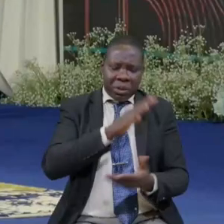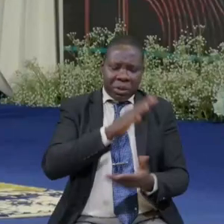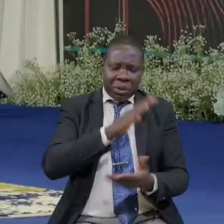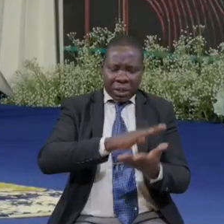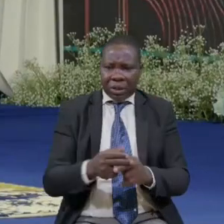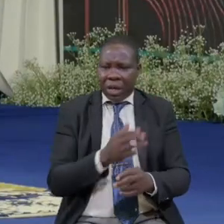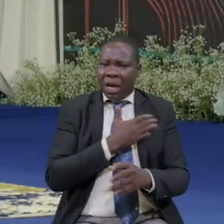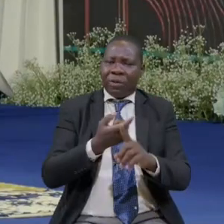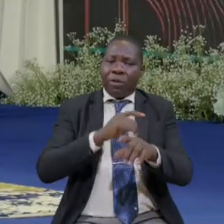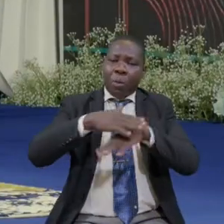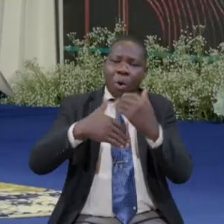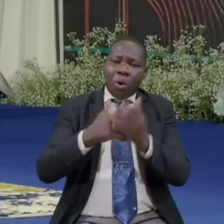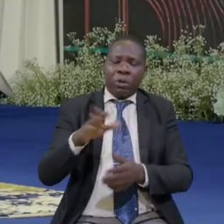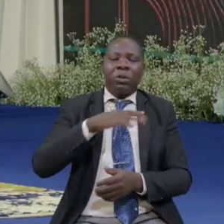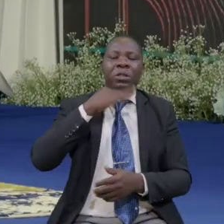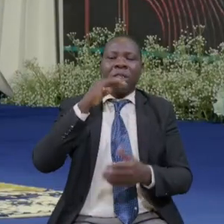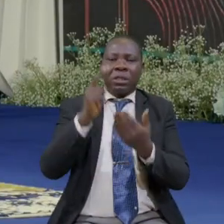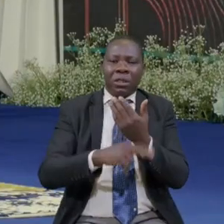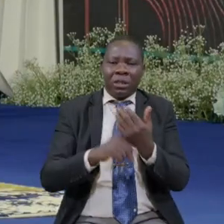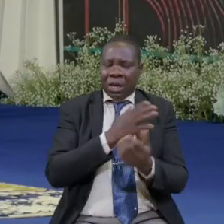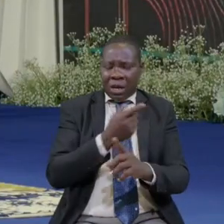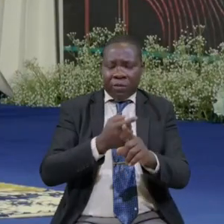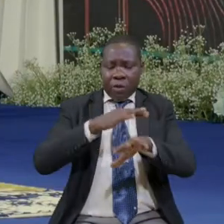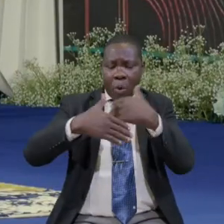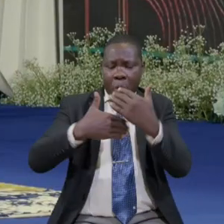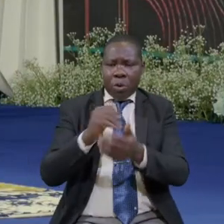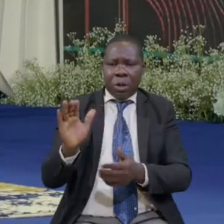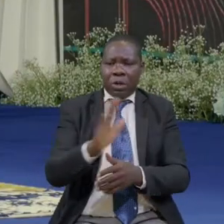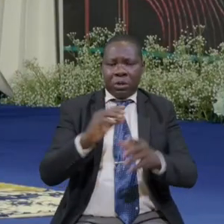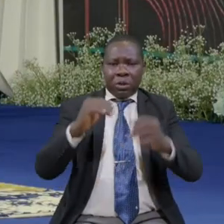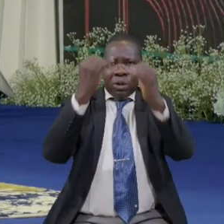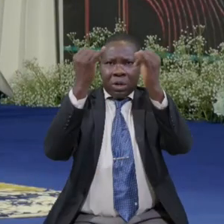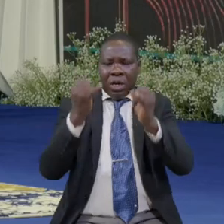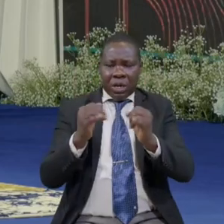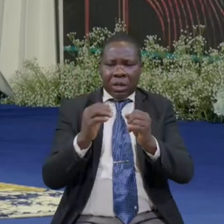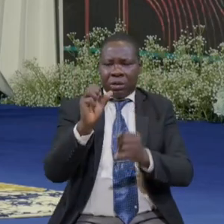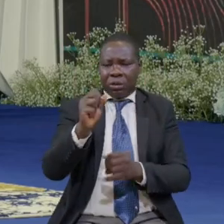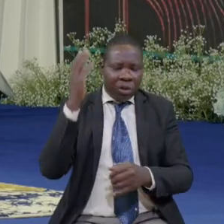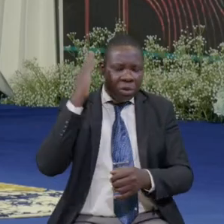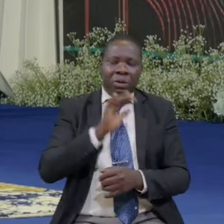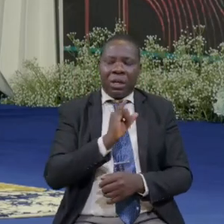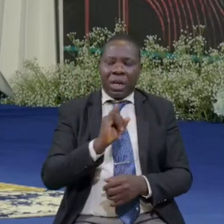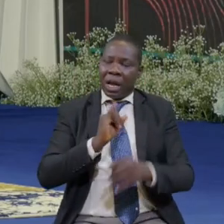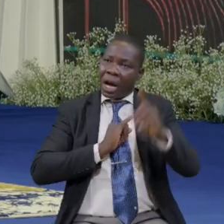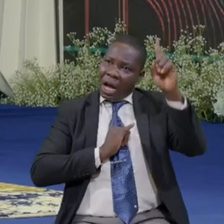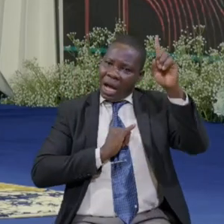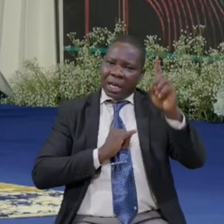de toutes vos souillures et de toutes vos idoles. Donnez-moi un bon